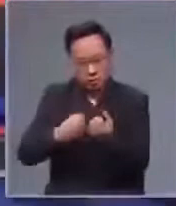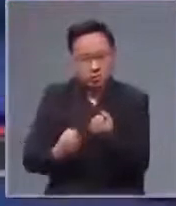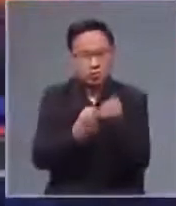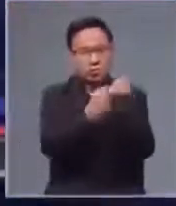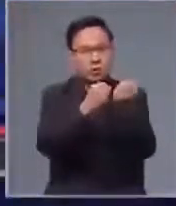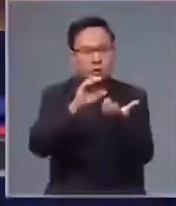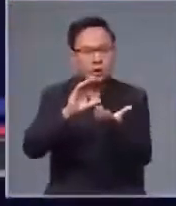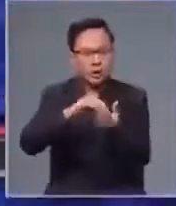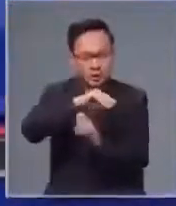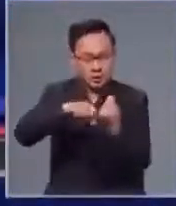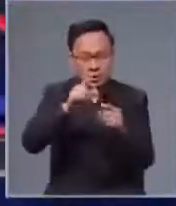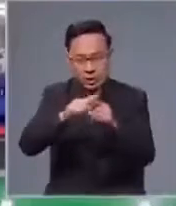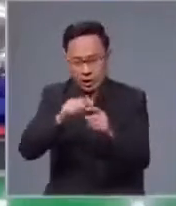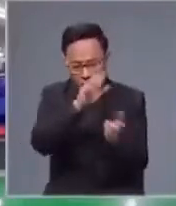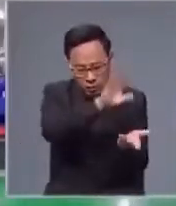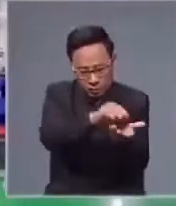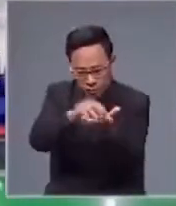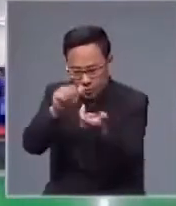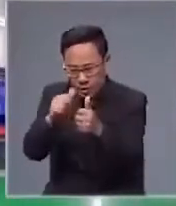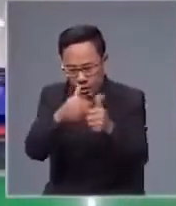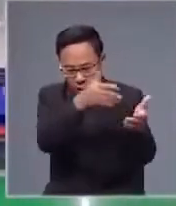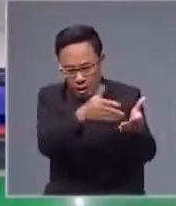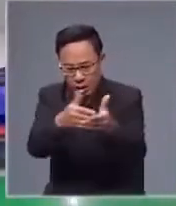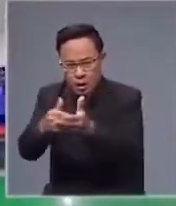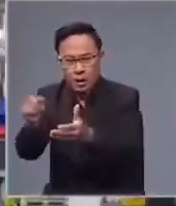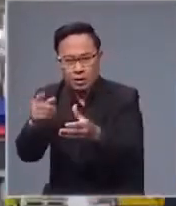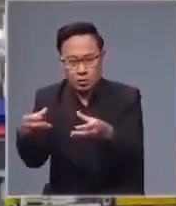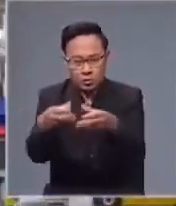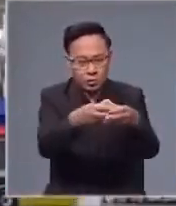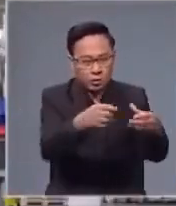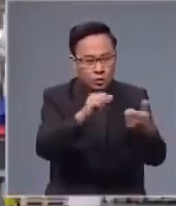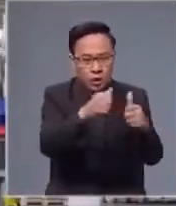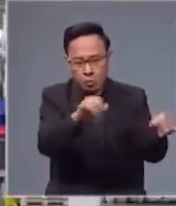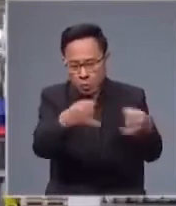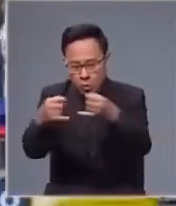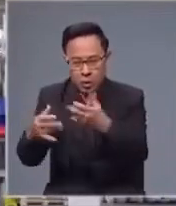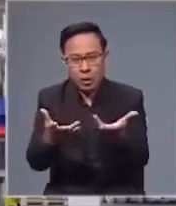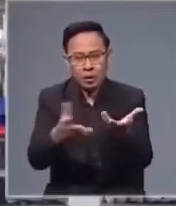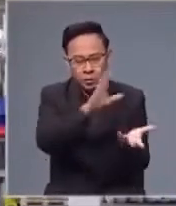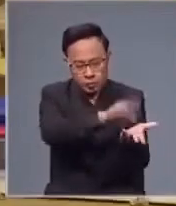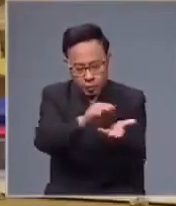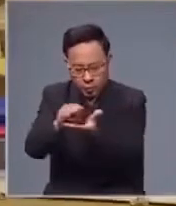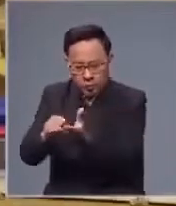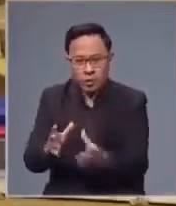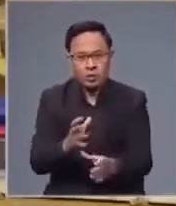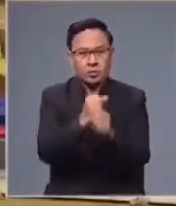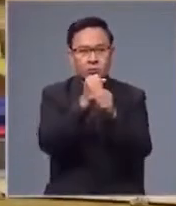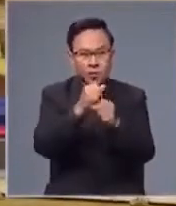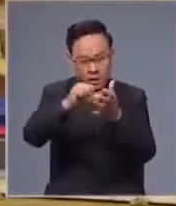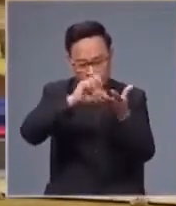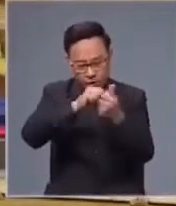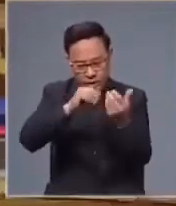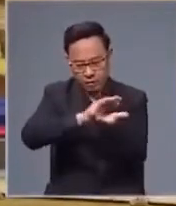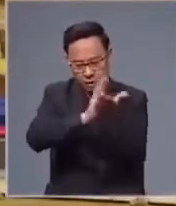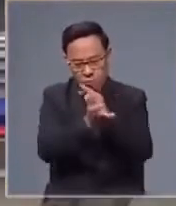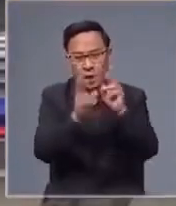านเศรษฐกิจจากกลุ่มบุคคลต่างๆที่มีความขัดแย้งกันเพื่อนำข้อมูลที่ได้รับไปเป็นแนวทางสู่การปฏิรูประบ